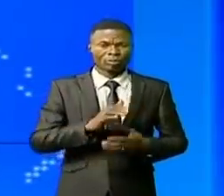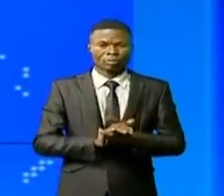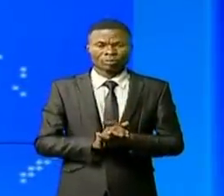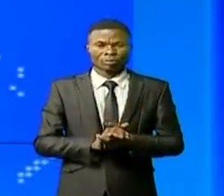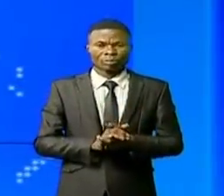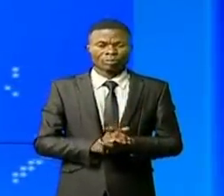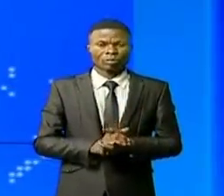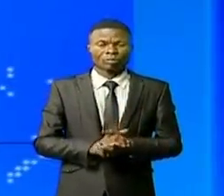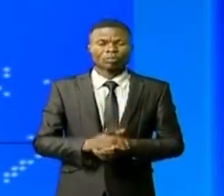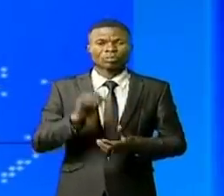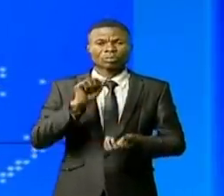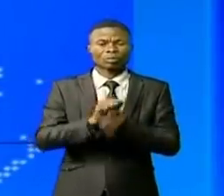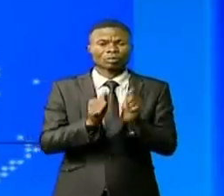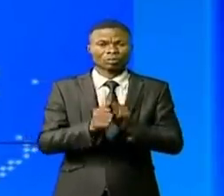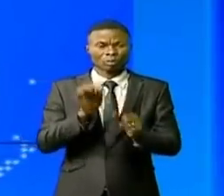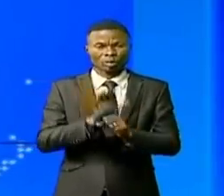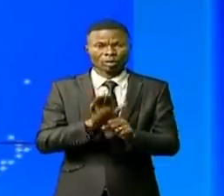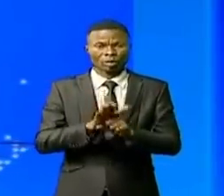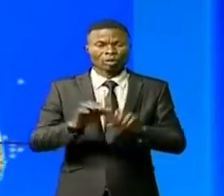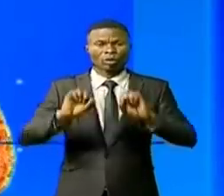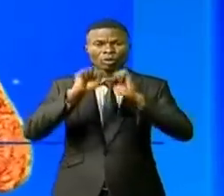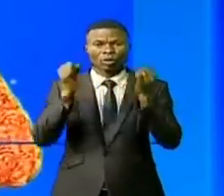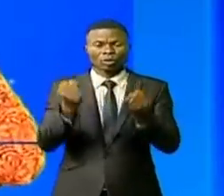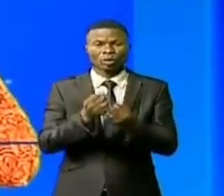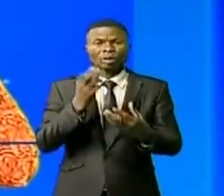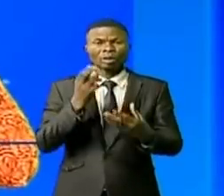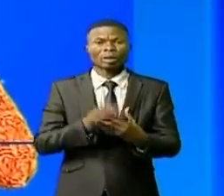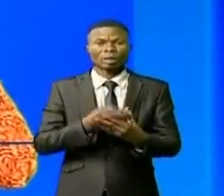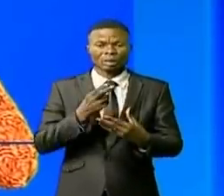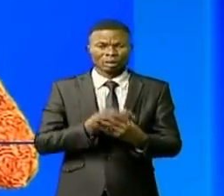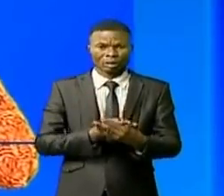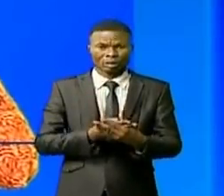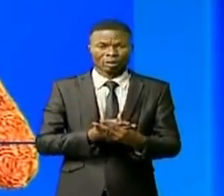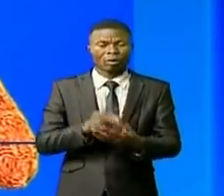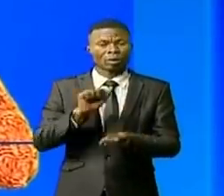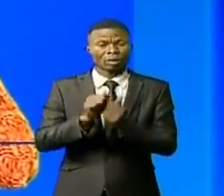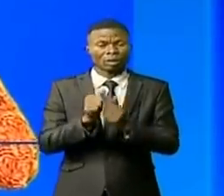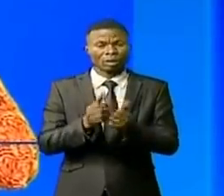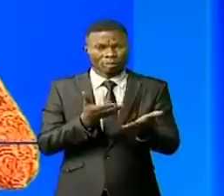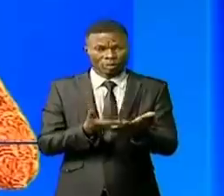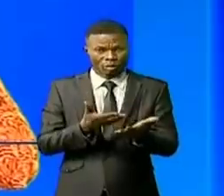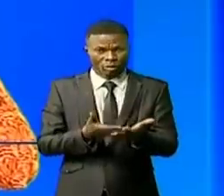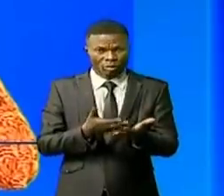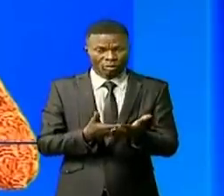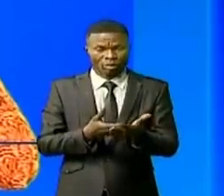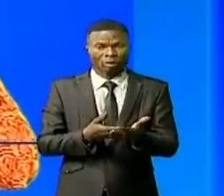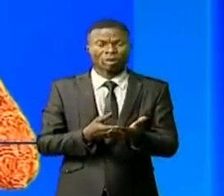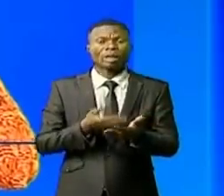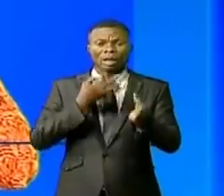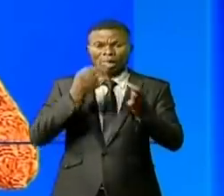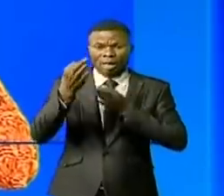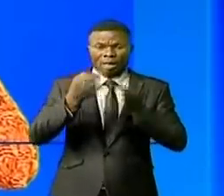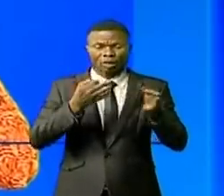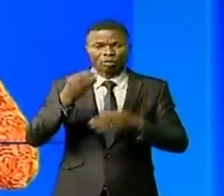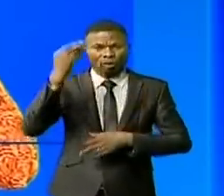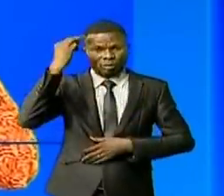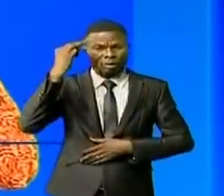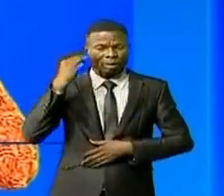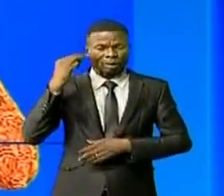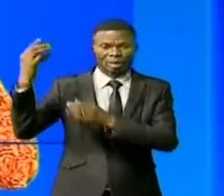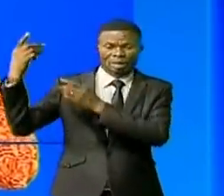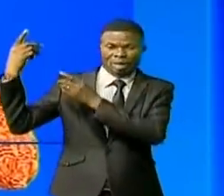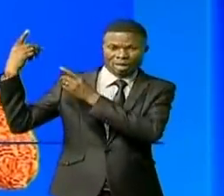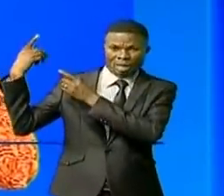L'inclusion sociale de personnes en situation de handicap, cette question était présentée par la ministre déléguée en charge